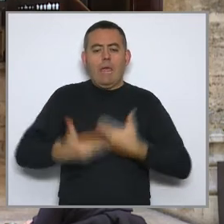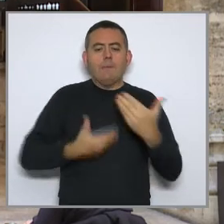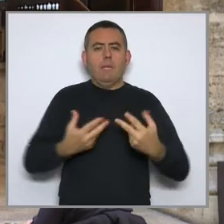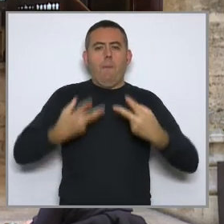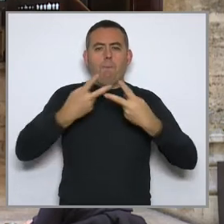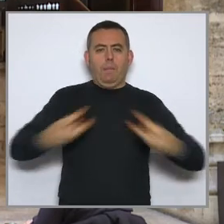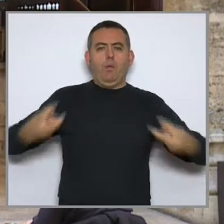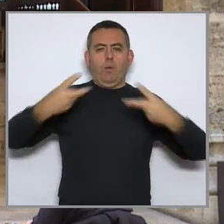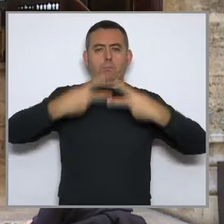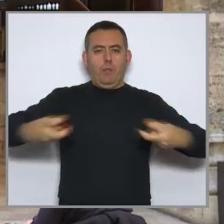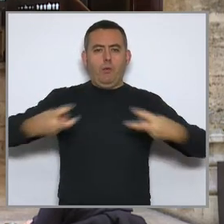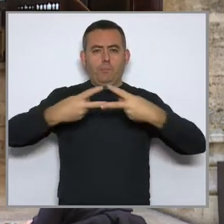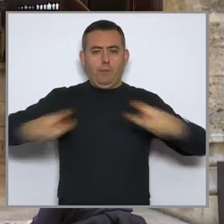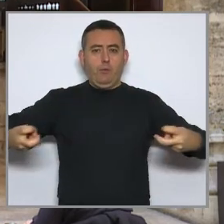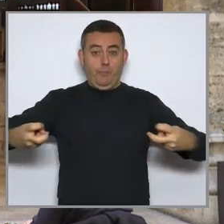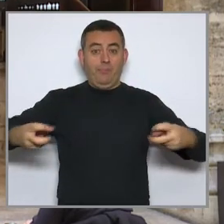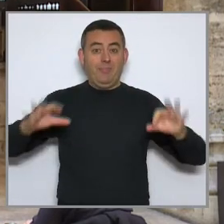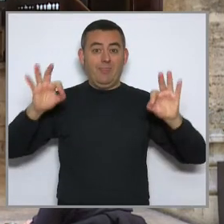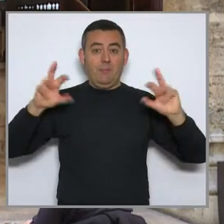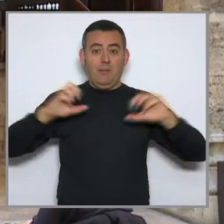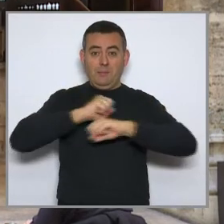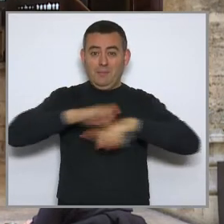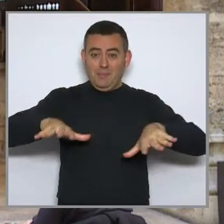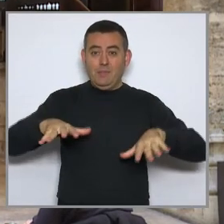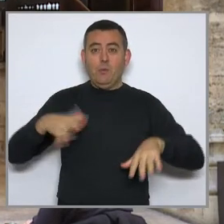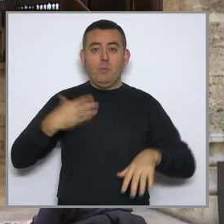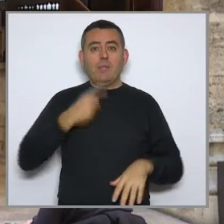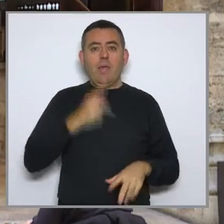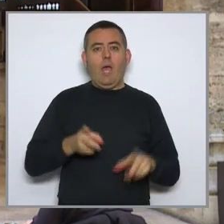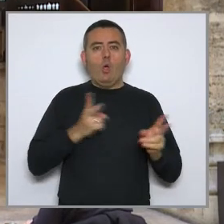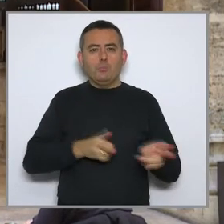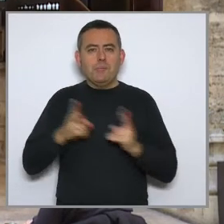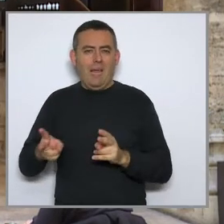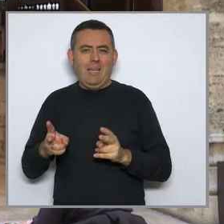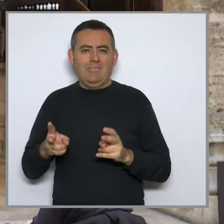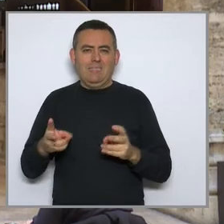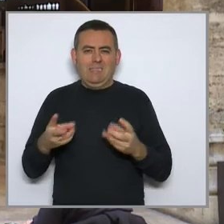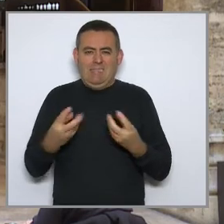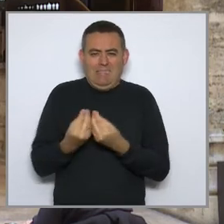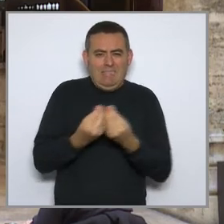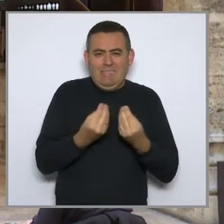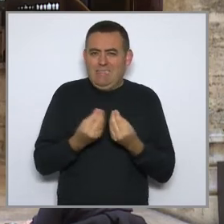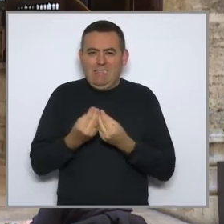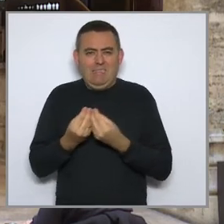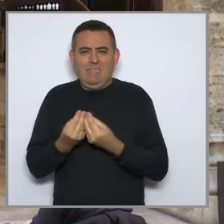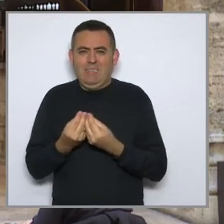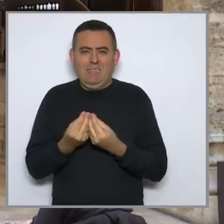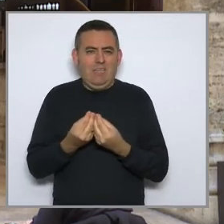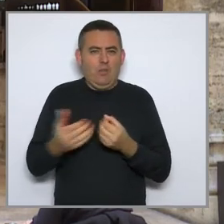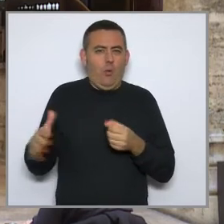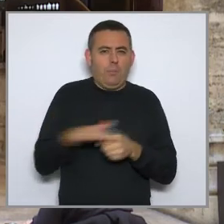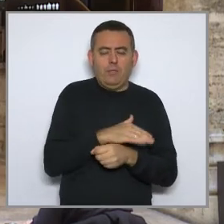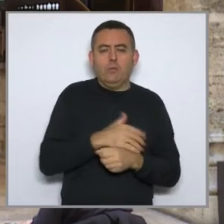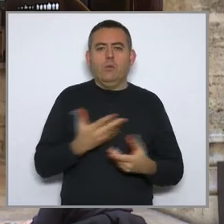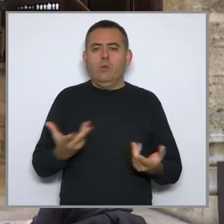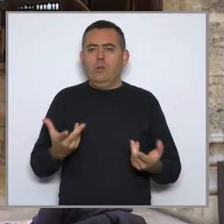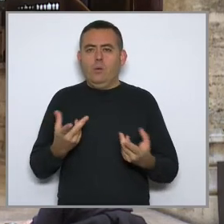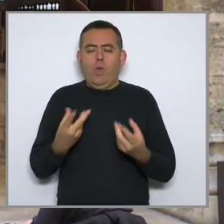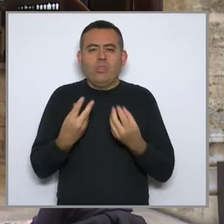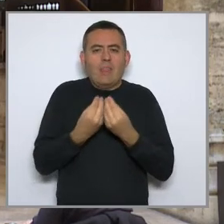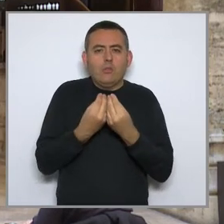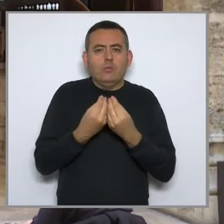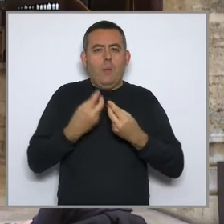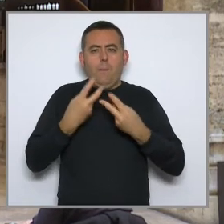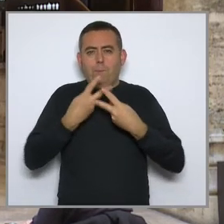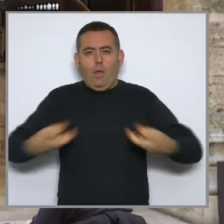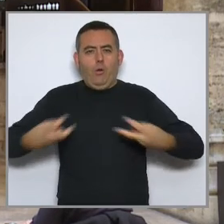pandèmia. Vegem que pràcticament no hi ha saturació en els hospitals, però anem a pitjor i els dades cada vegada són pitjors, i és de veres que n'hi ha mogolló en municipis